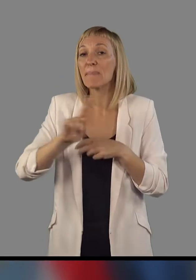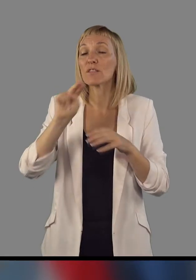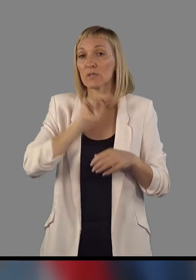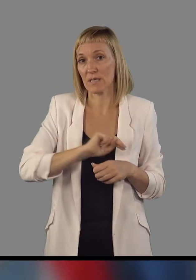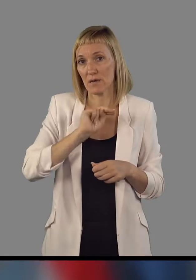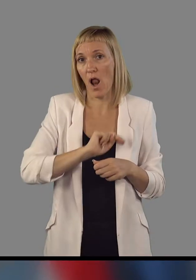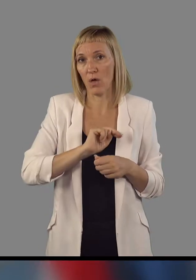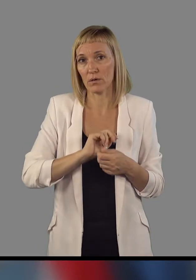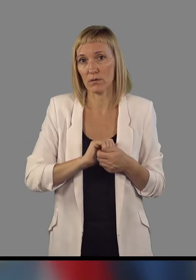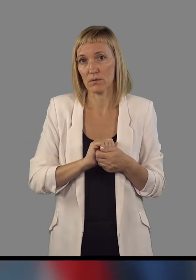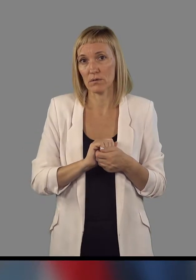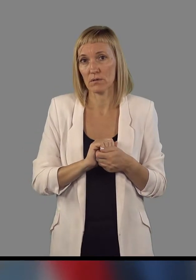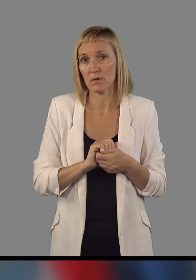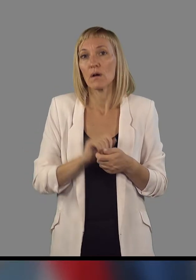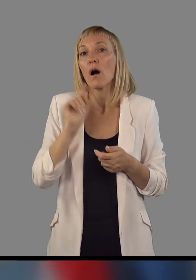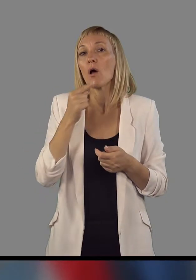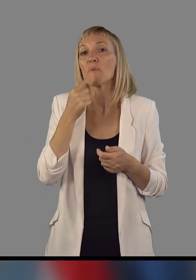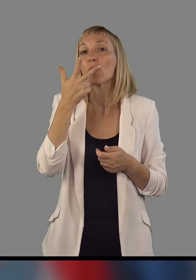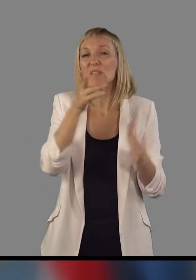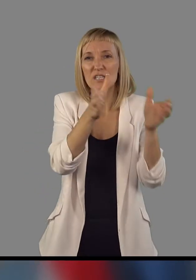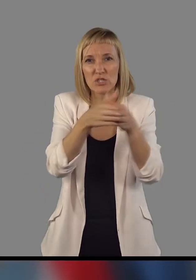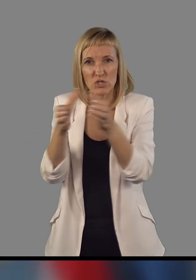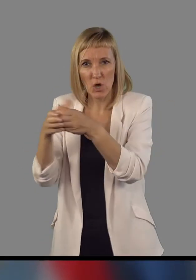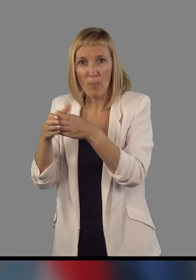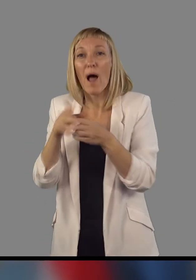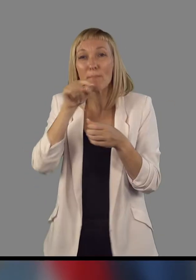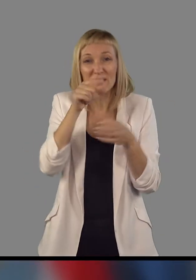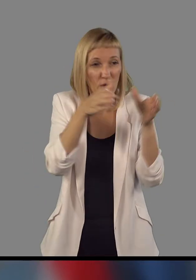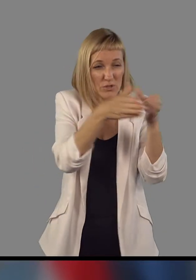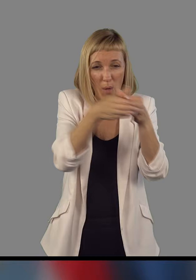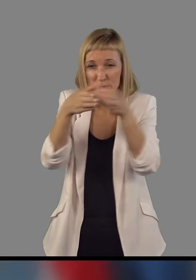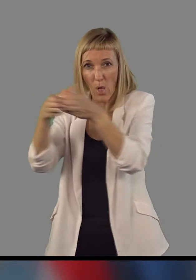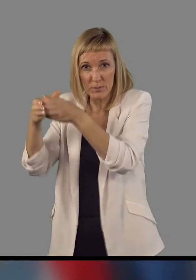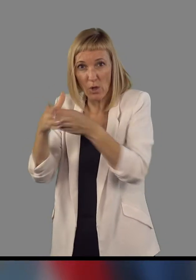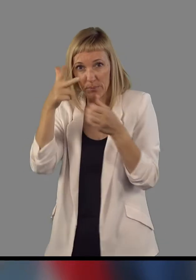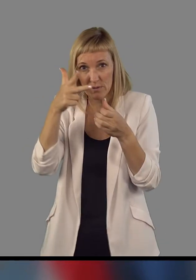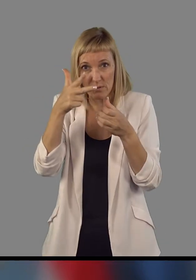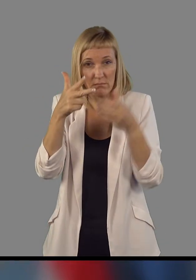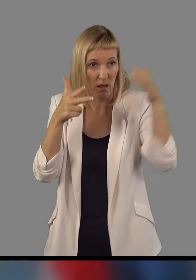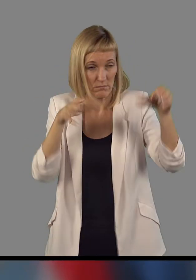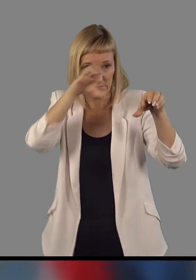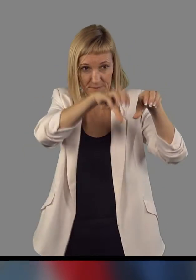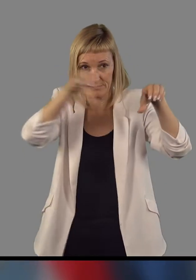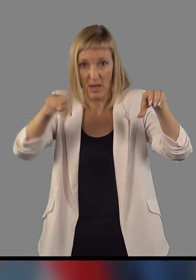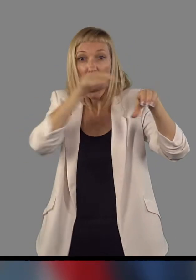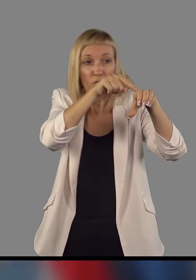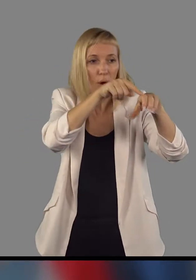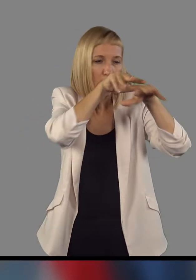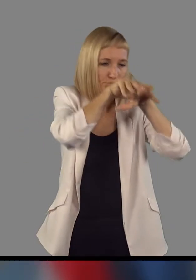2021. Kar se pa tiče prednostnih nalog, jaz sem omenil 3 sklope, ampak znotraj 3 sklopov imamo razdeljeno tudi